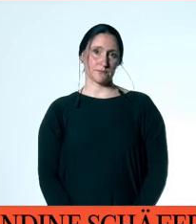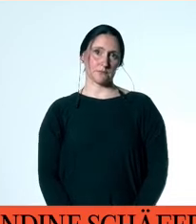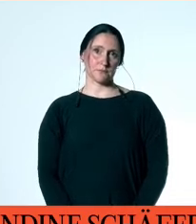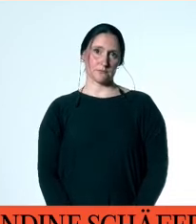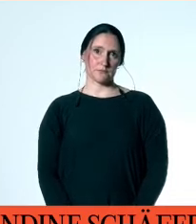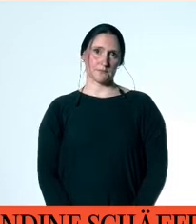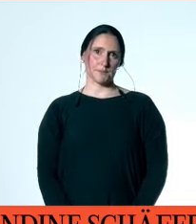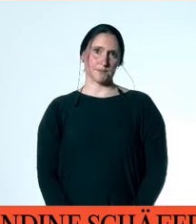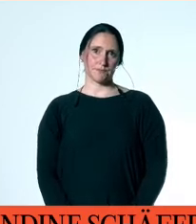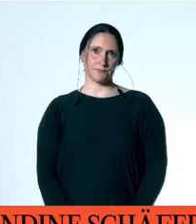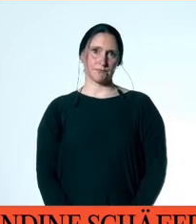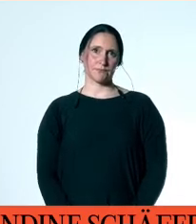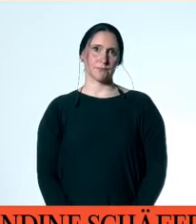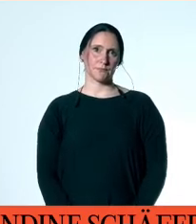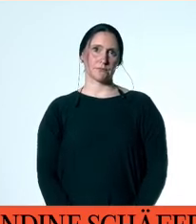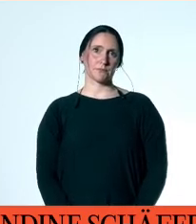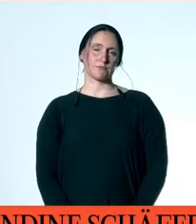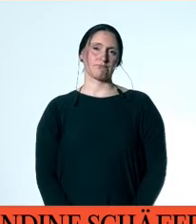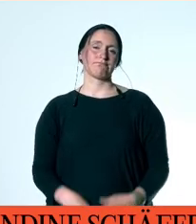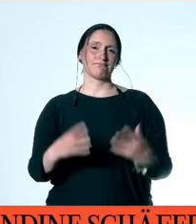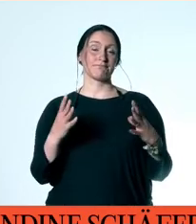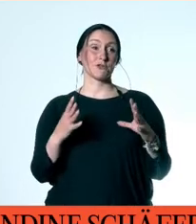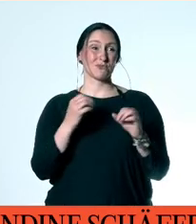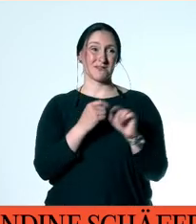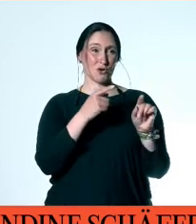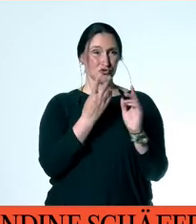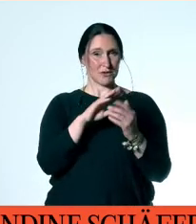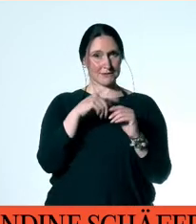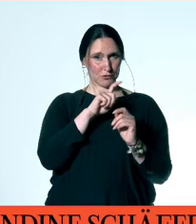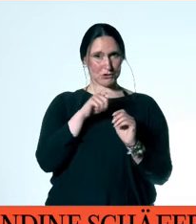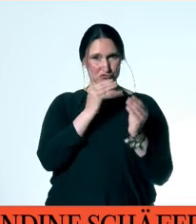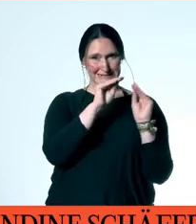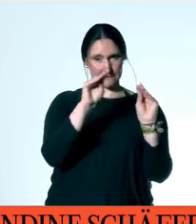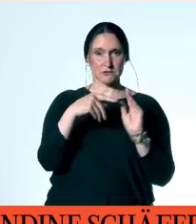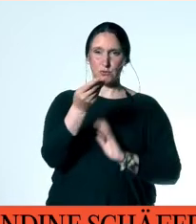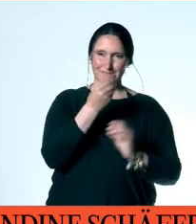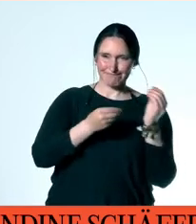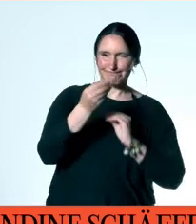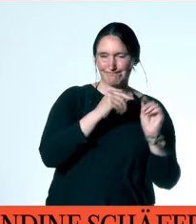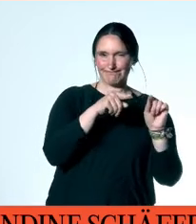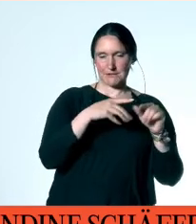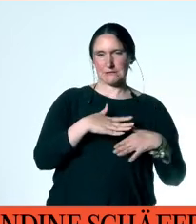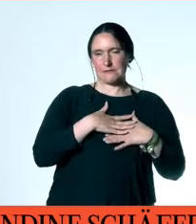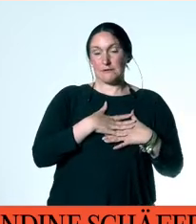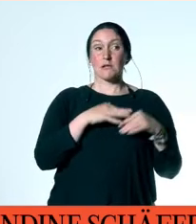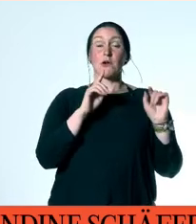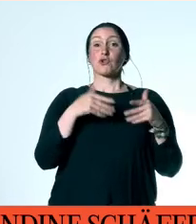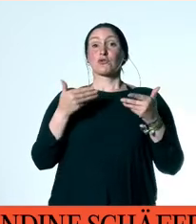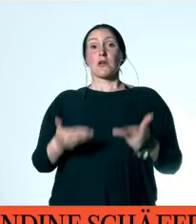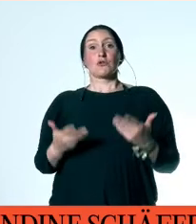sind. And to conclude, I wanted to say that I really feel really happy